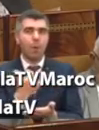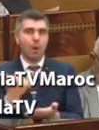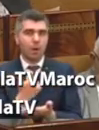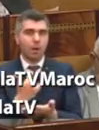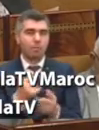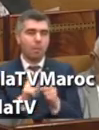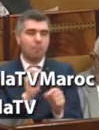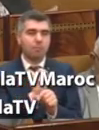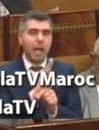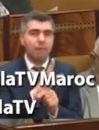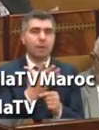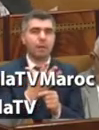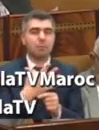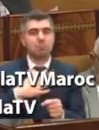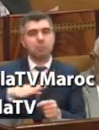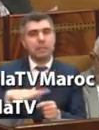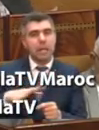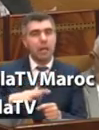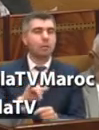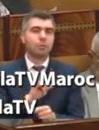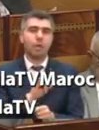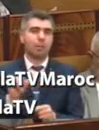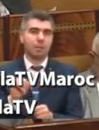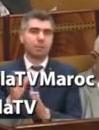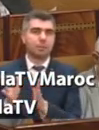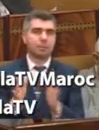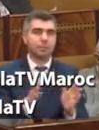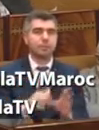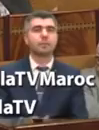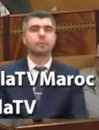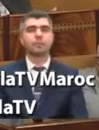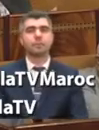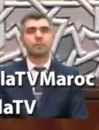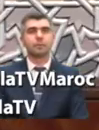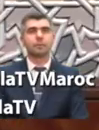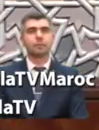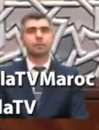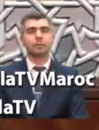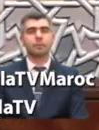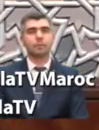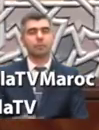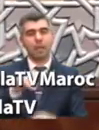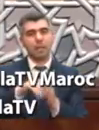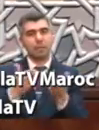المدينة البلدة العلوبية للمدينة. وشكرا. شكرا. تعقيب الفريق الاستقلالي.